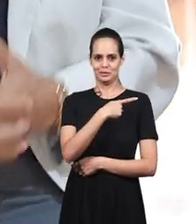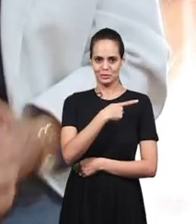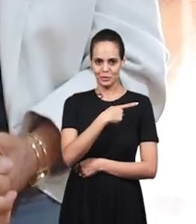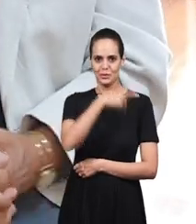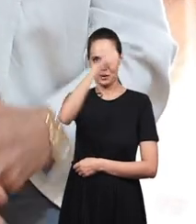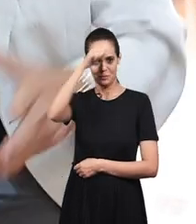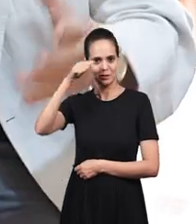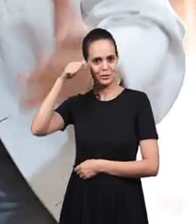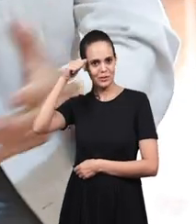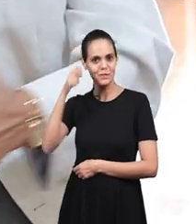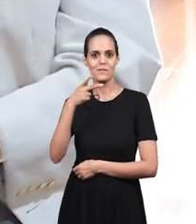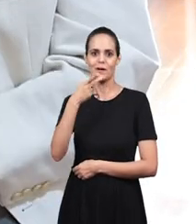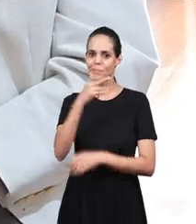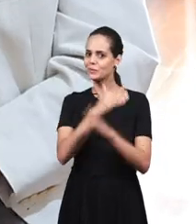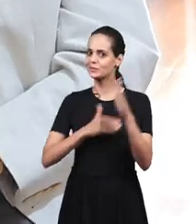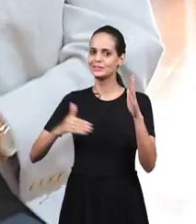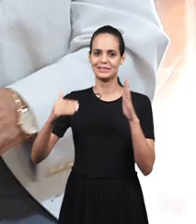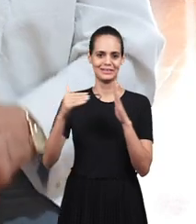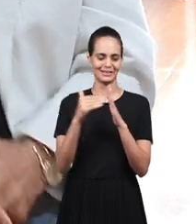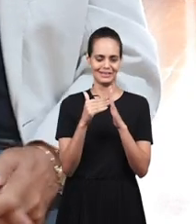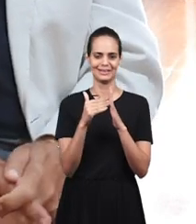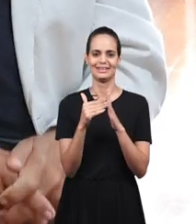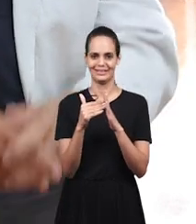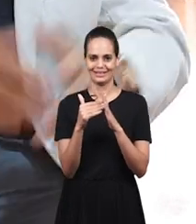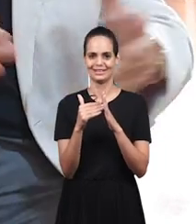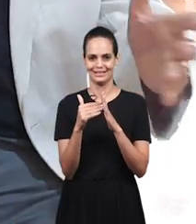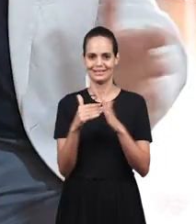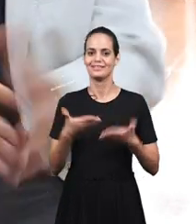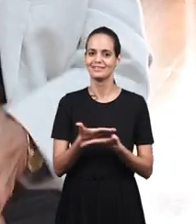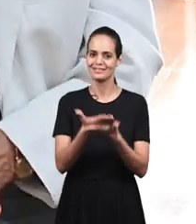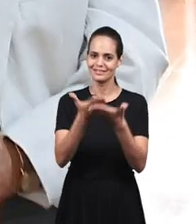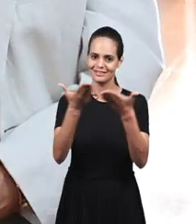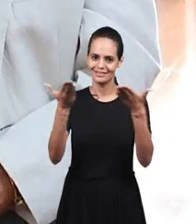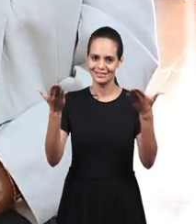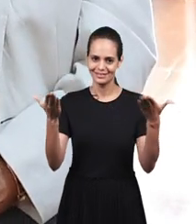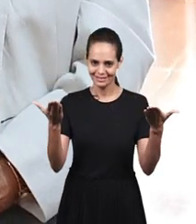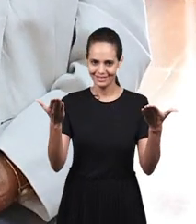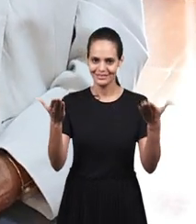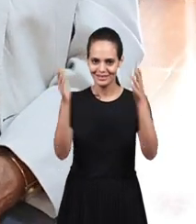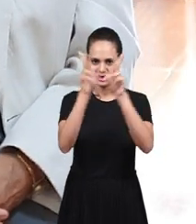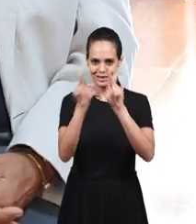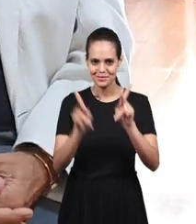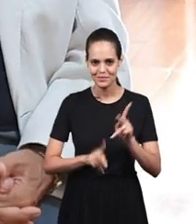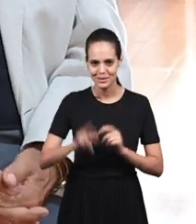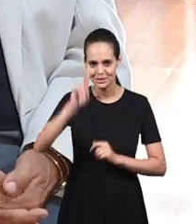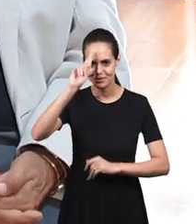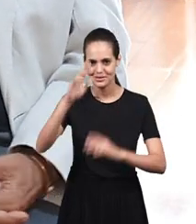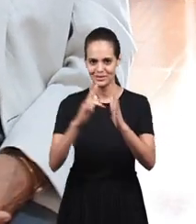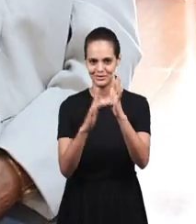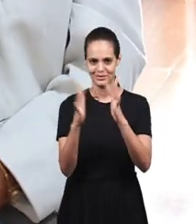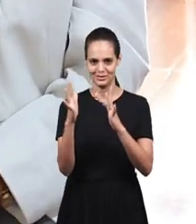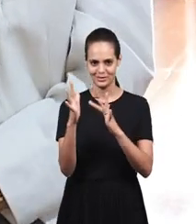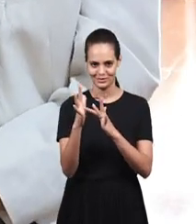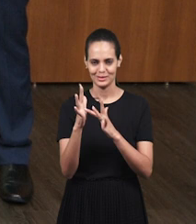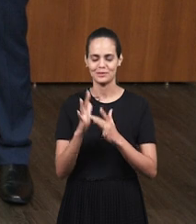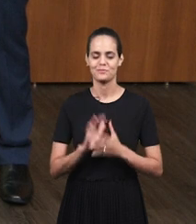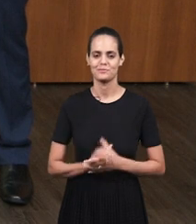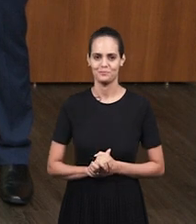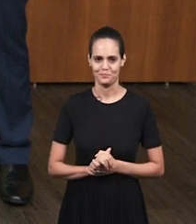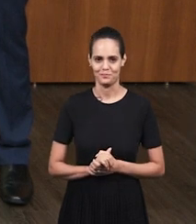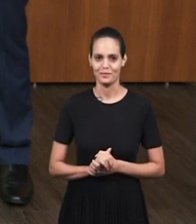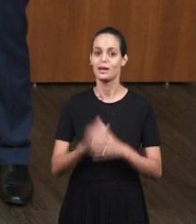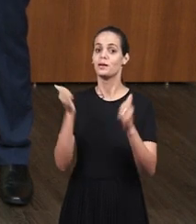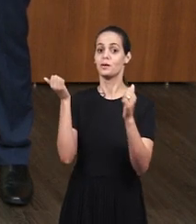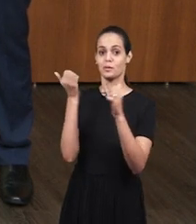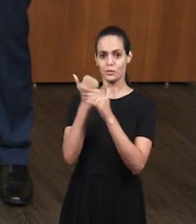Je me suis senti impossibilité de parler quelque chose devant ce qui avait été déjà dit par le pasteur qui nous a